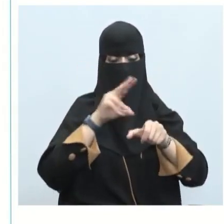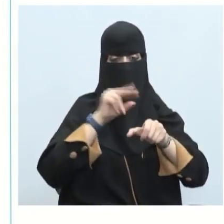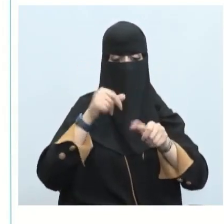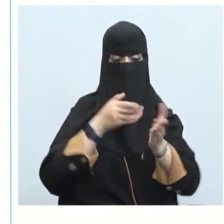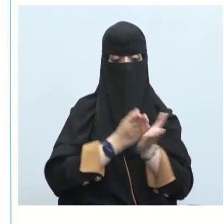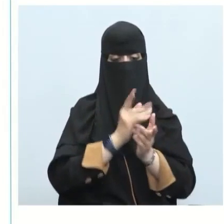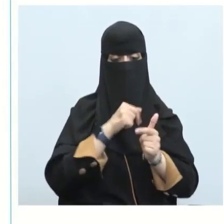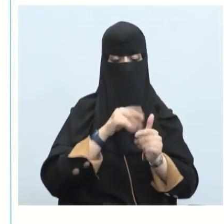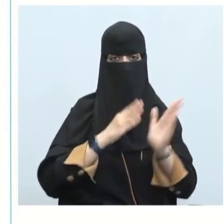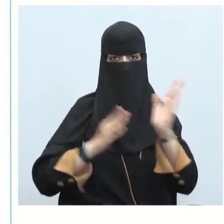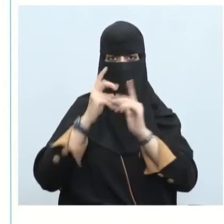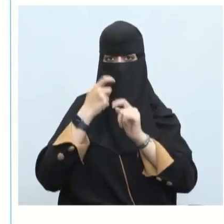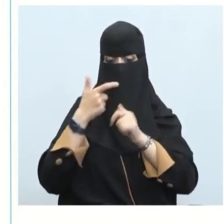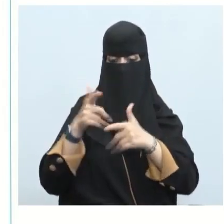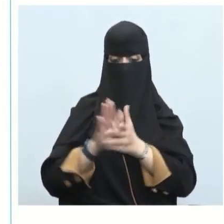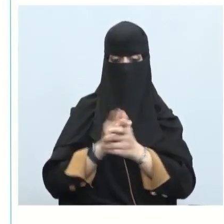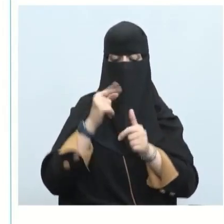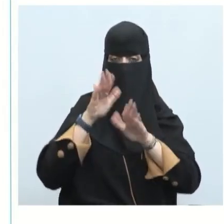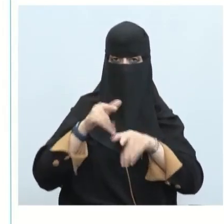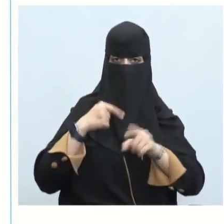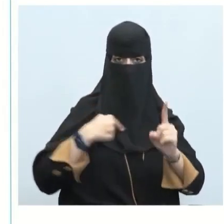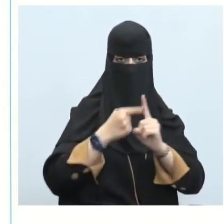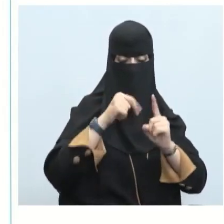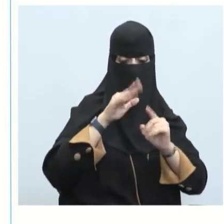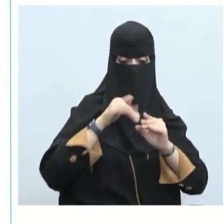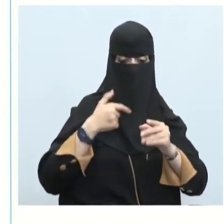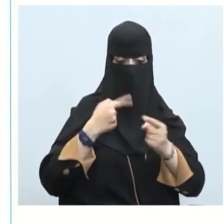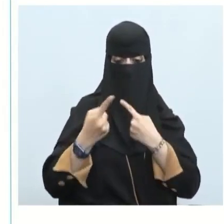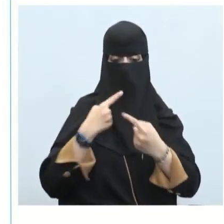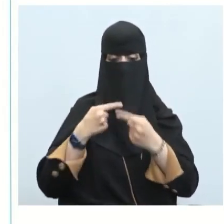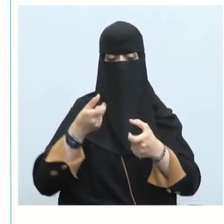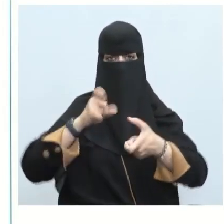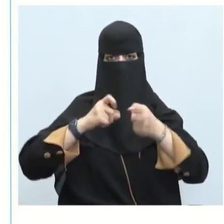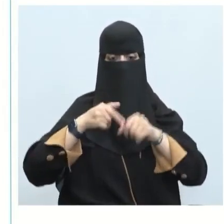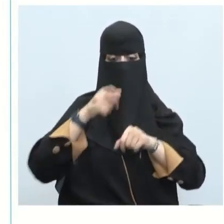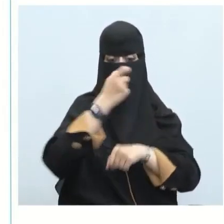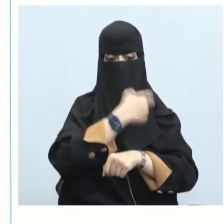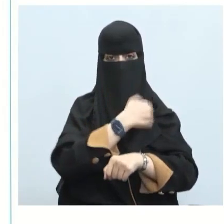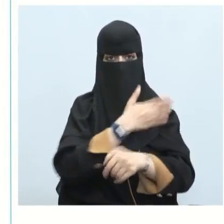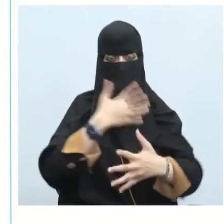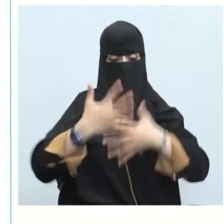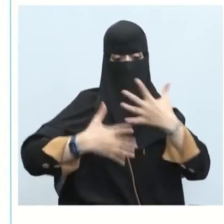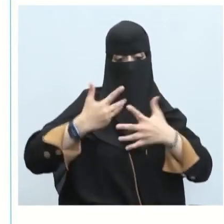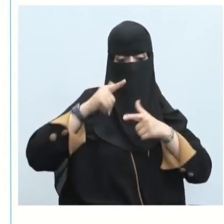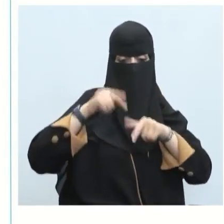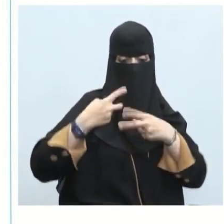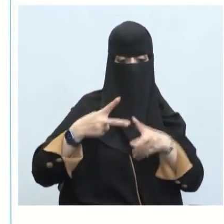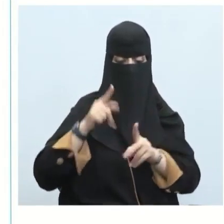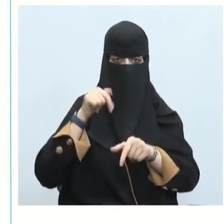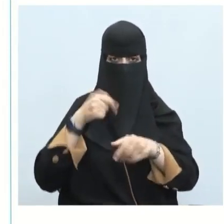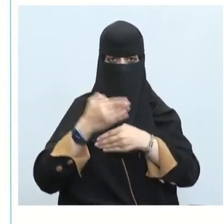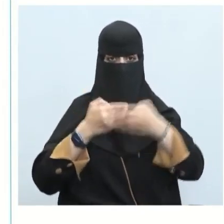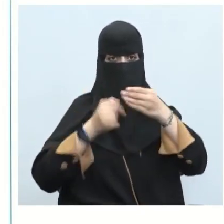نفس المجال بوجهات نظرهم من خلال المساهمه في المناقشات وبكون عضوا نشطا يمكنك البدء في